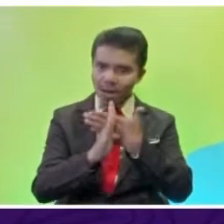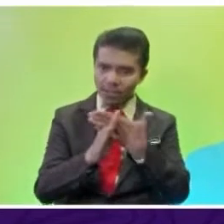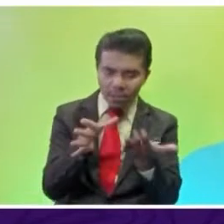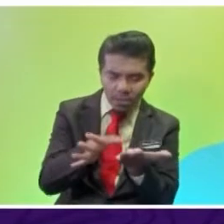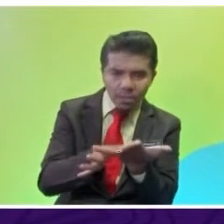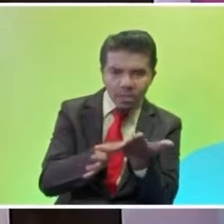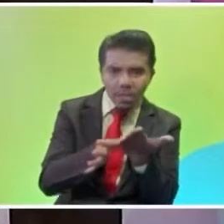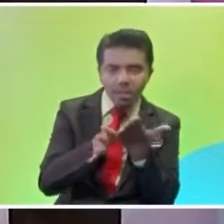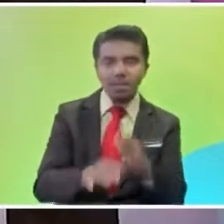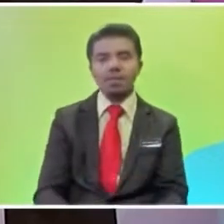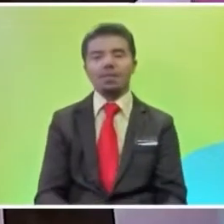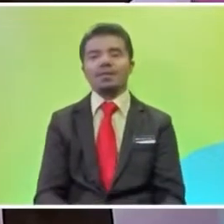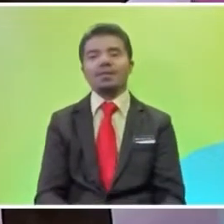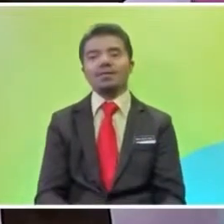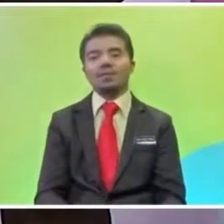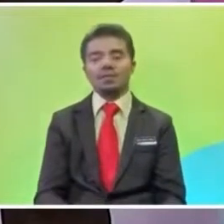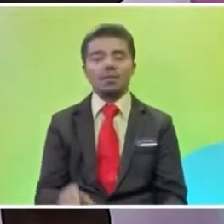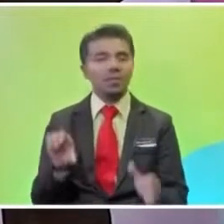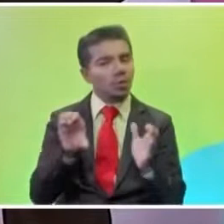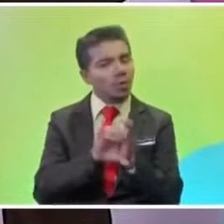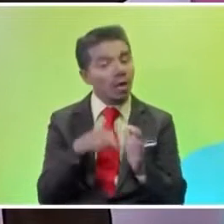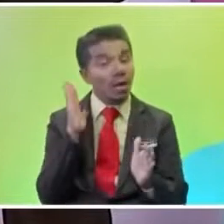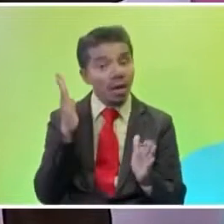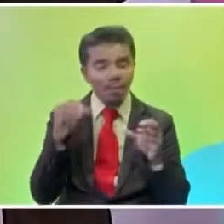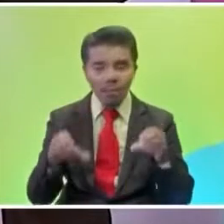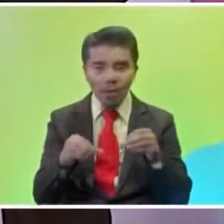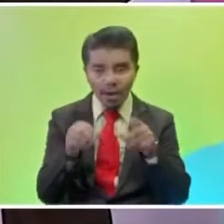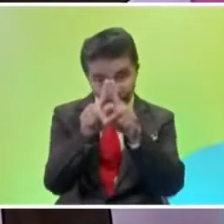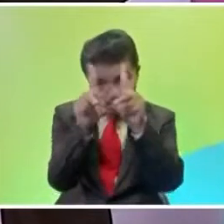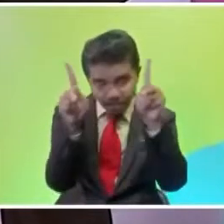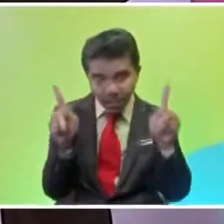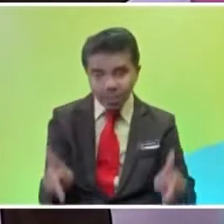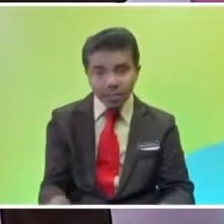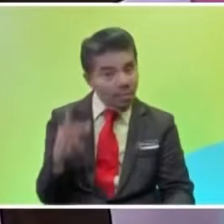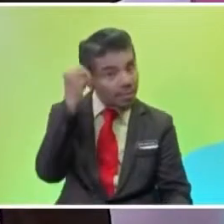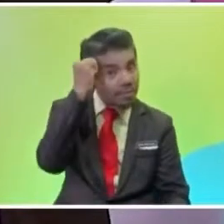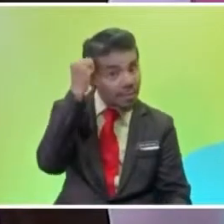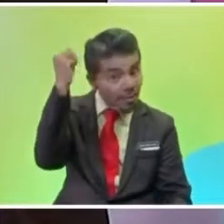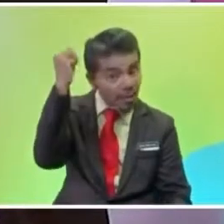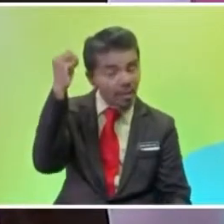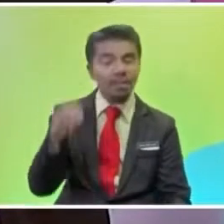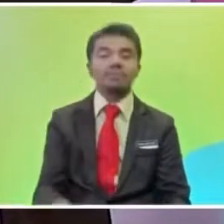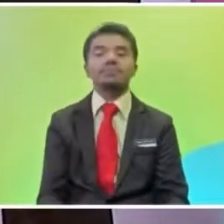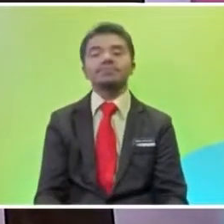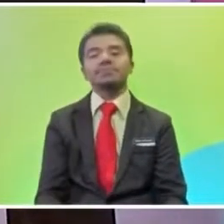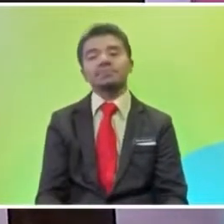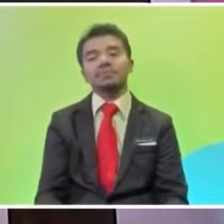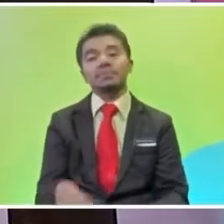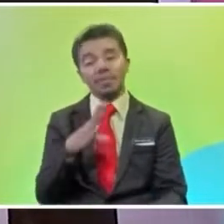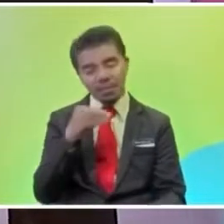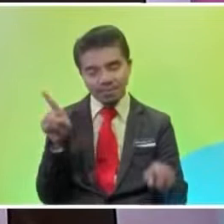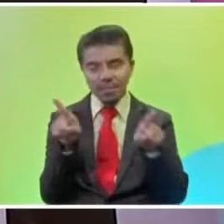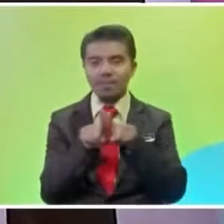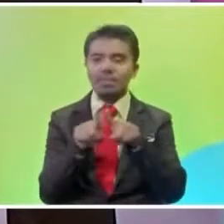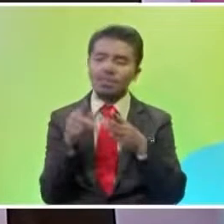dari segi petaminda mereka menjelmakan dari segi maklumat-maklumat penting untuk dikeluarkan untuk mereka kongsikan kepada